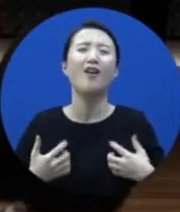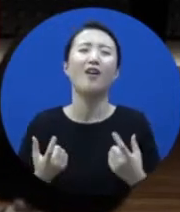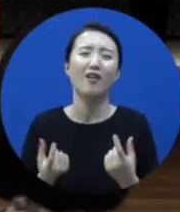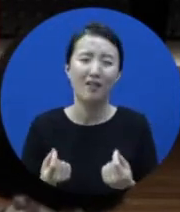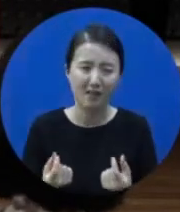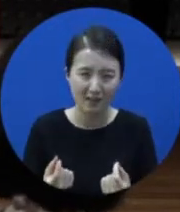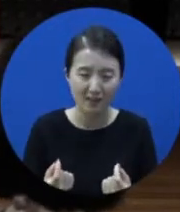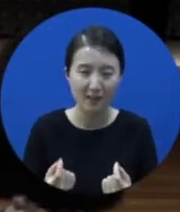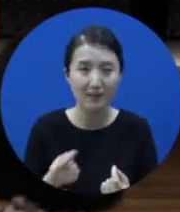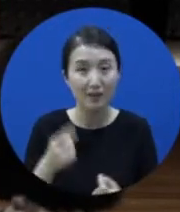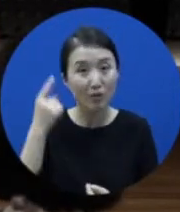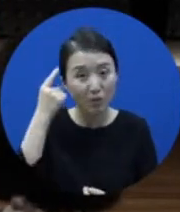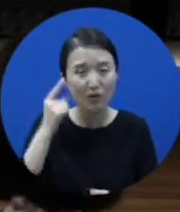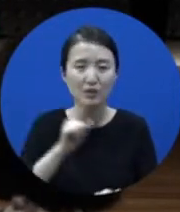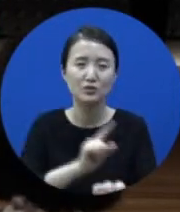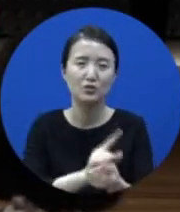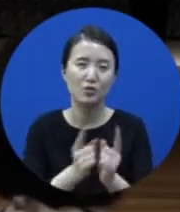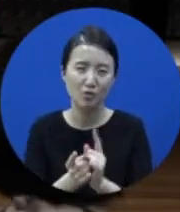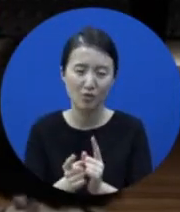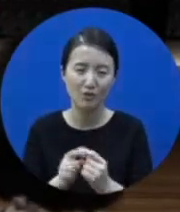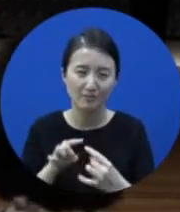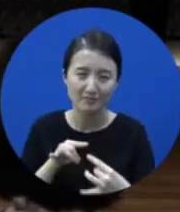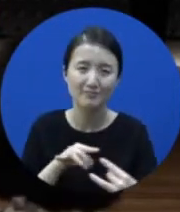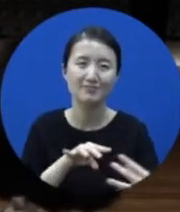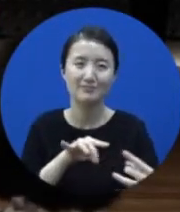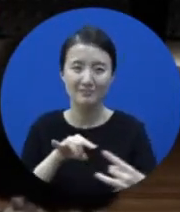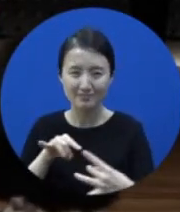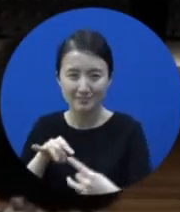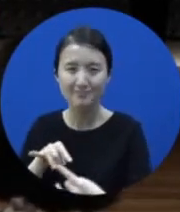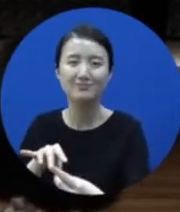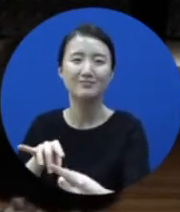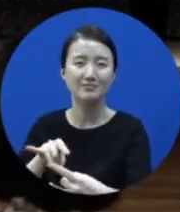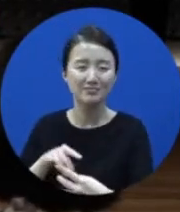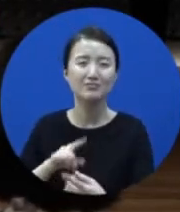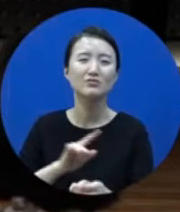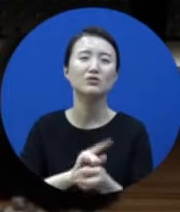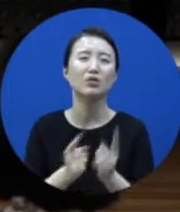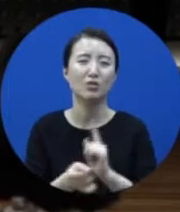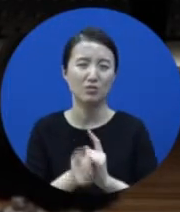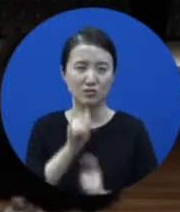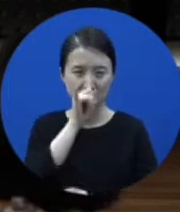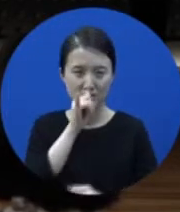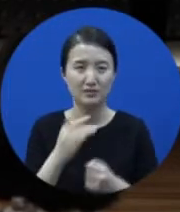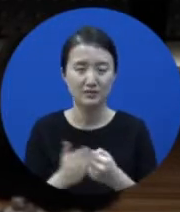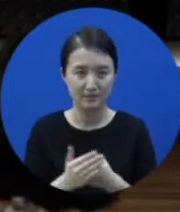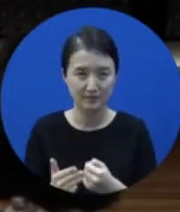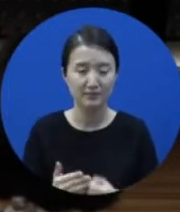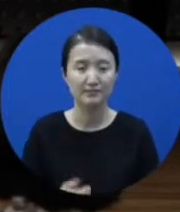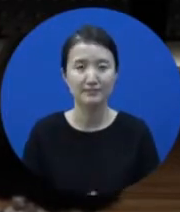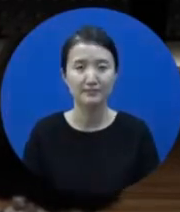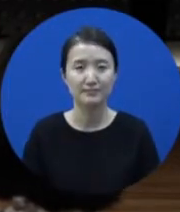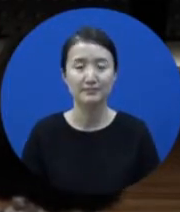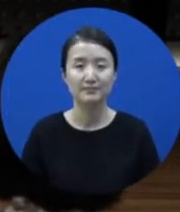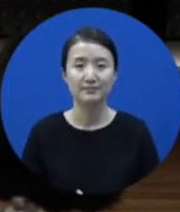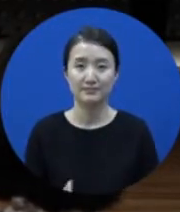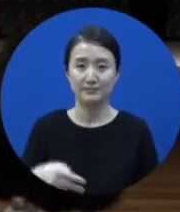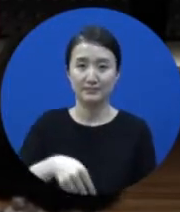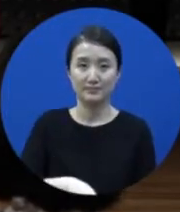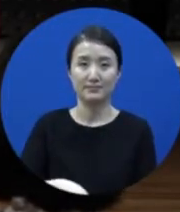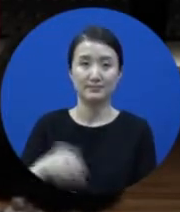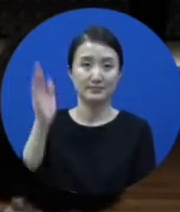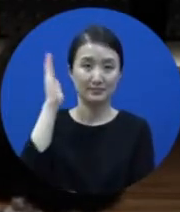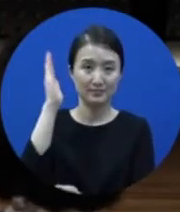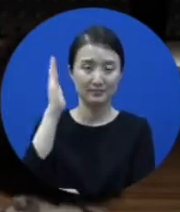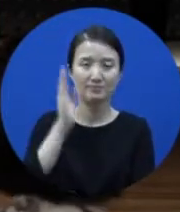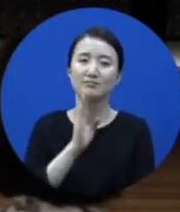느껴야 됩니다. 그래서 항상 말씀을 하실 때 내가 발표를 하는 것도 중요하지만 내가 발표를 했을 때